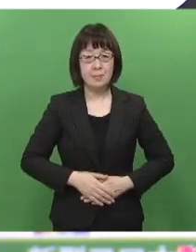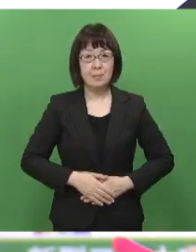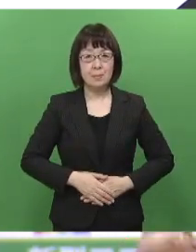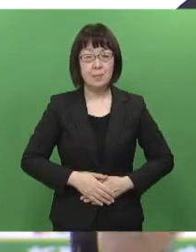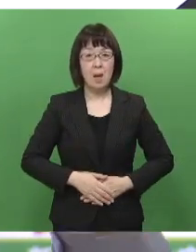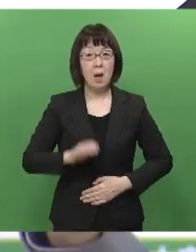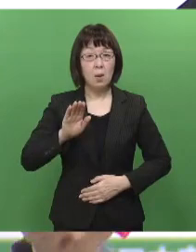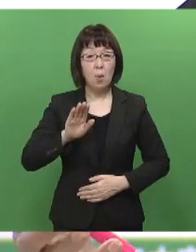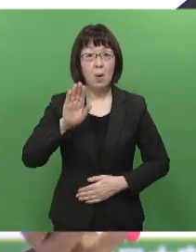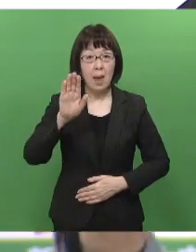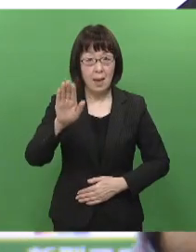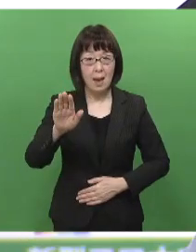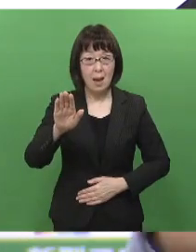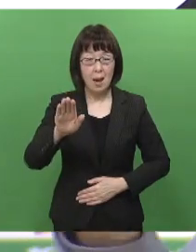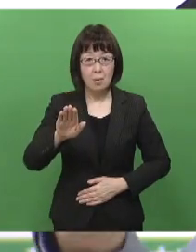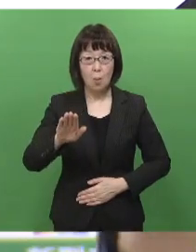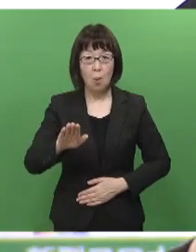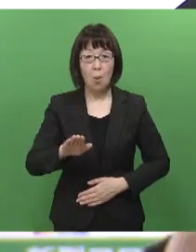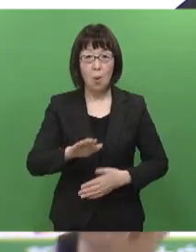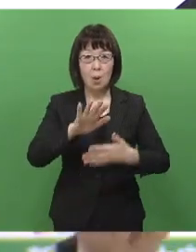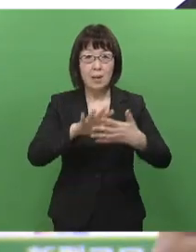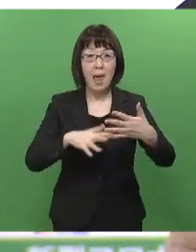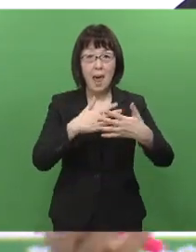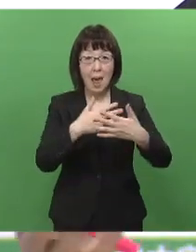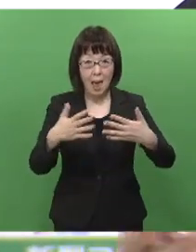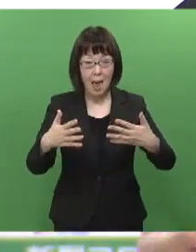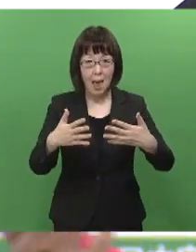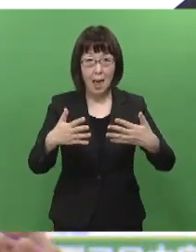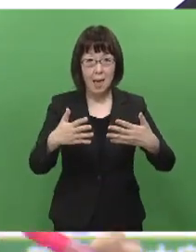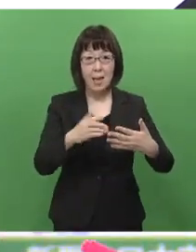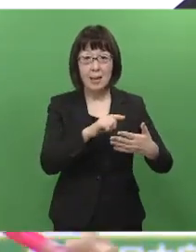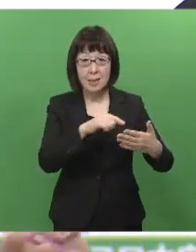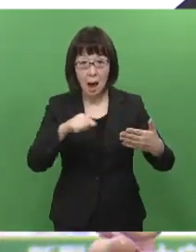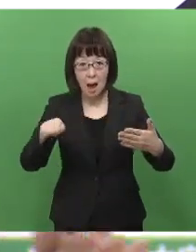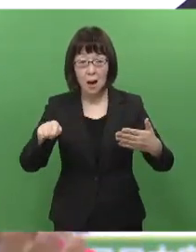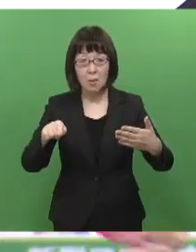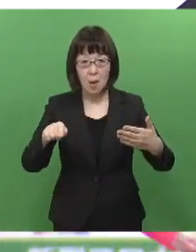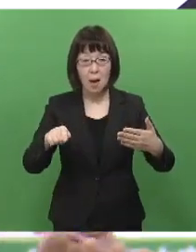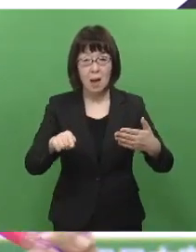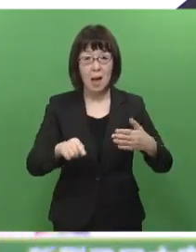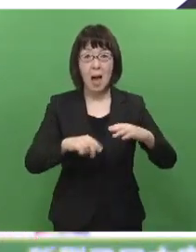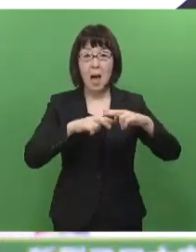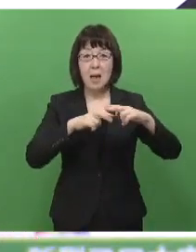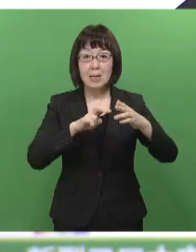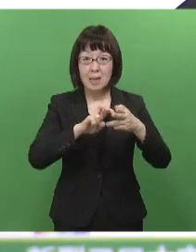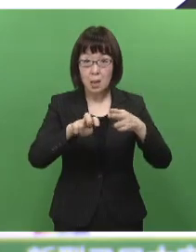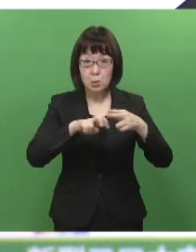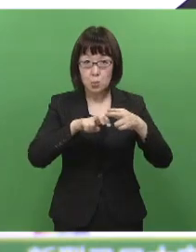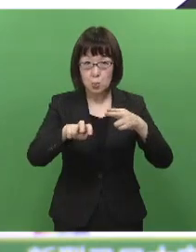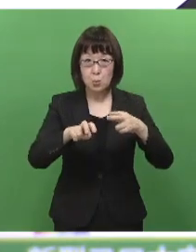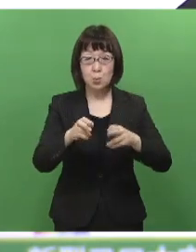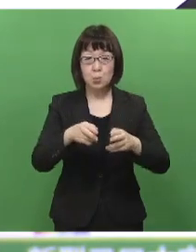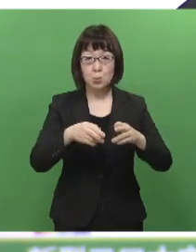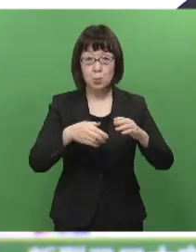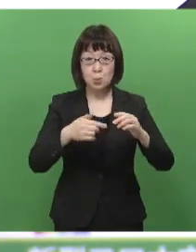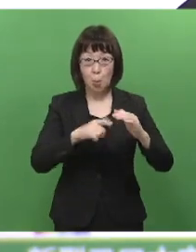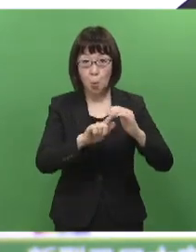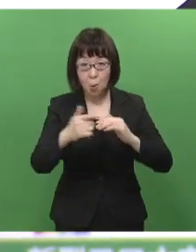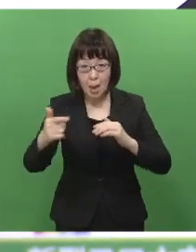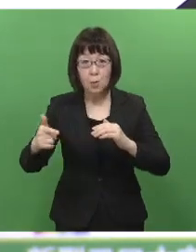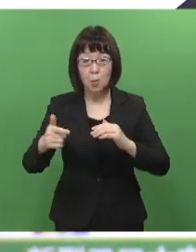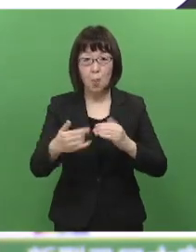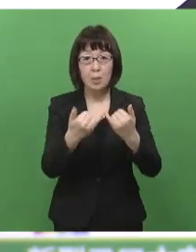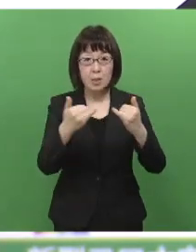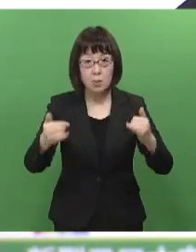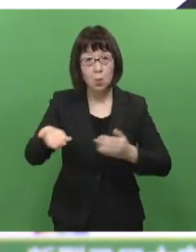流のデータなどはですね、鉄道でどれぐらいの活用を利用しておられるのかということも人流データ